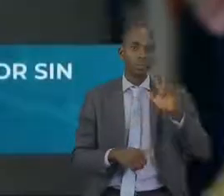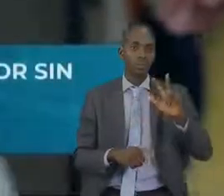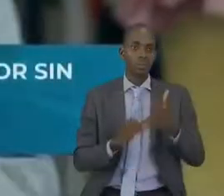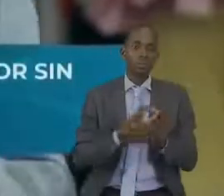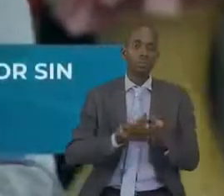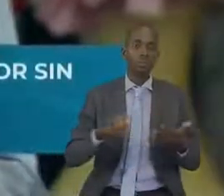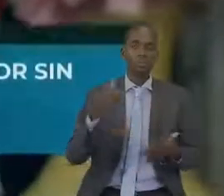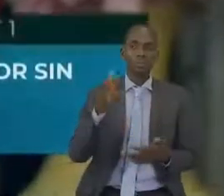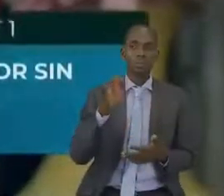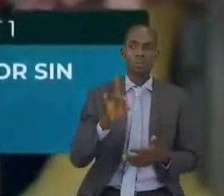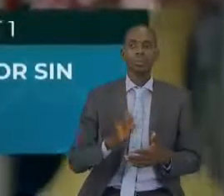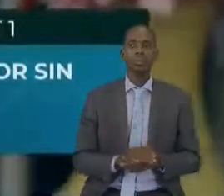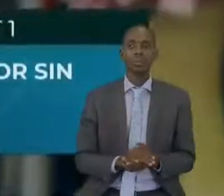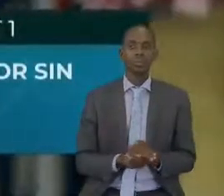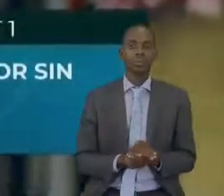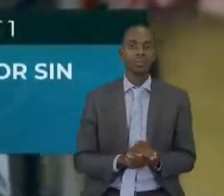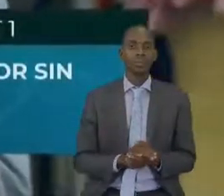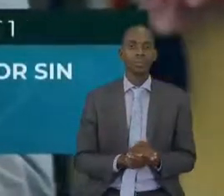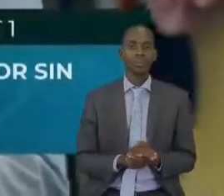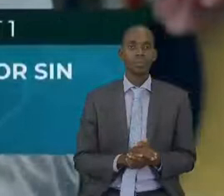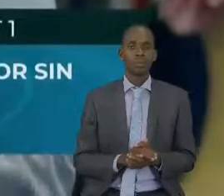chapitre 3, verset 18.